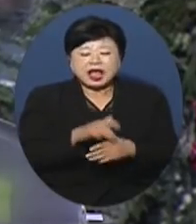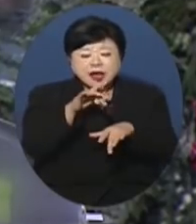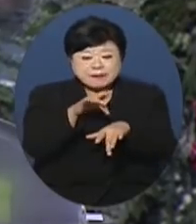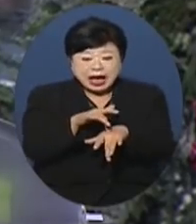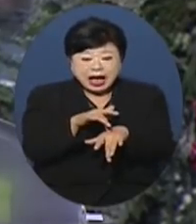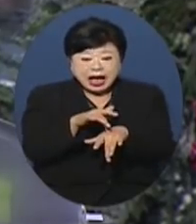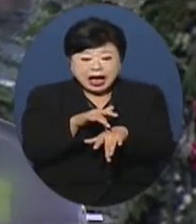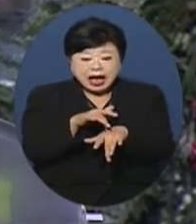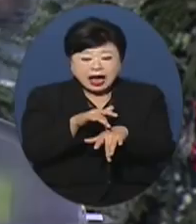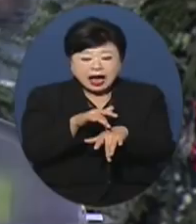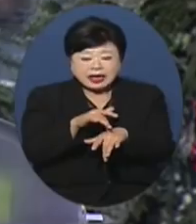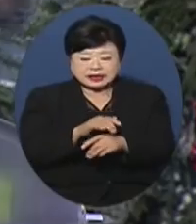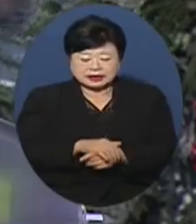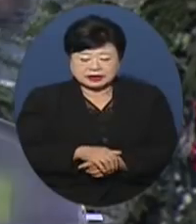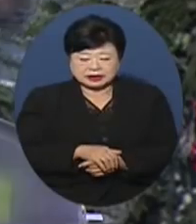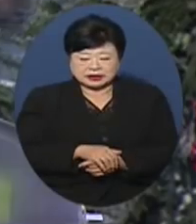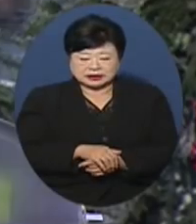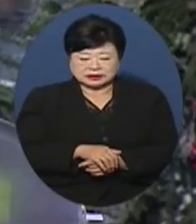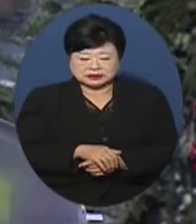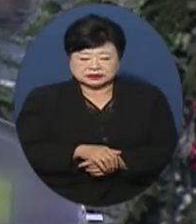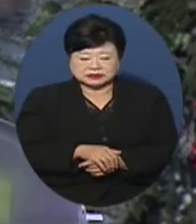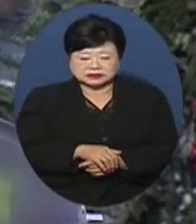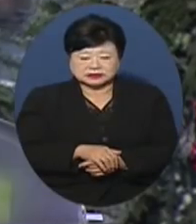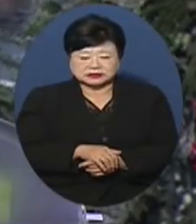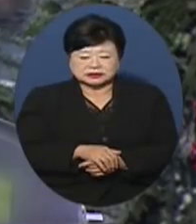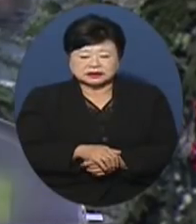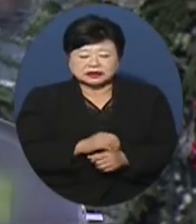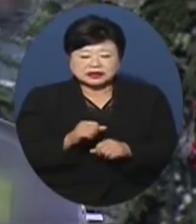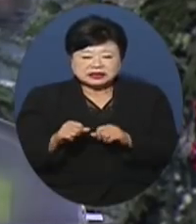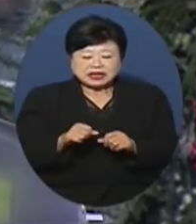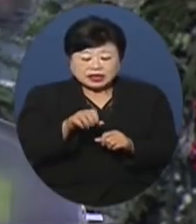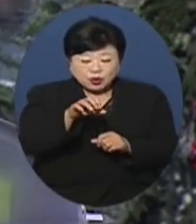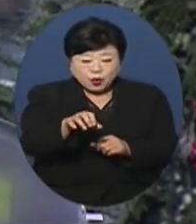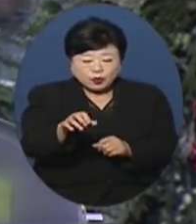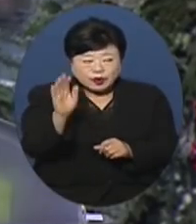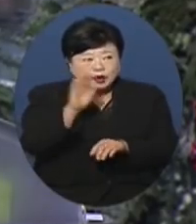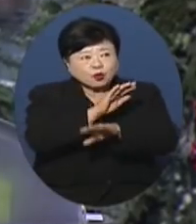마귀의 본근지는 공중에 있습니다.